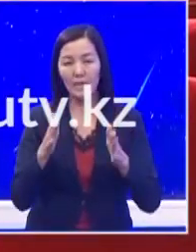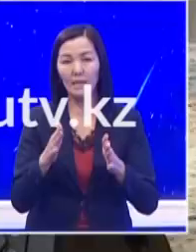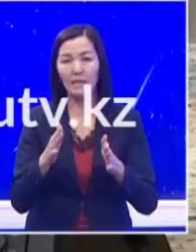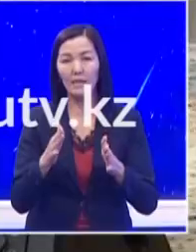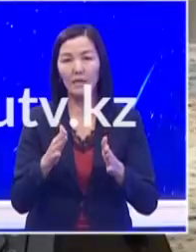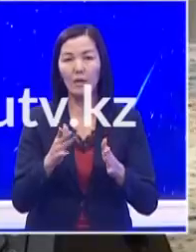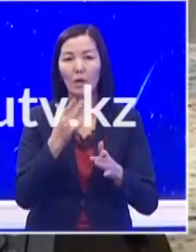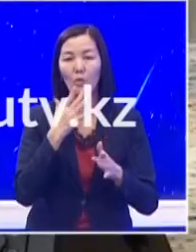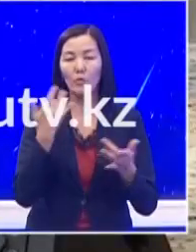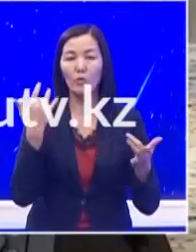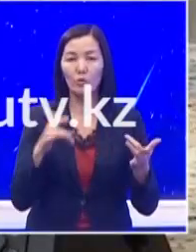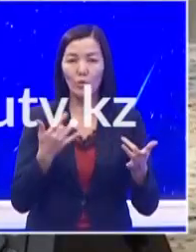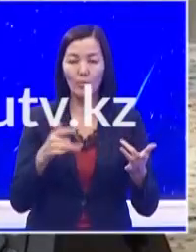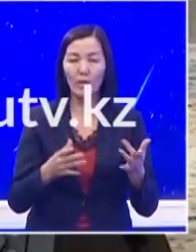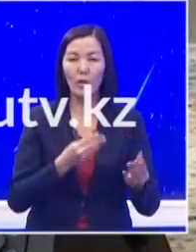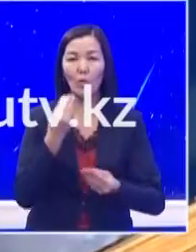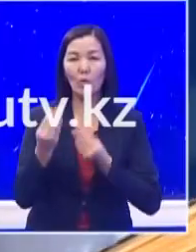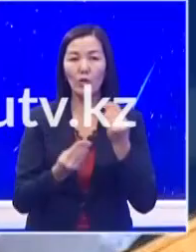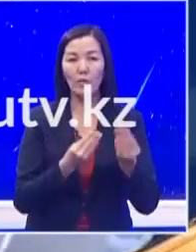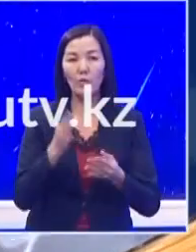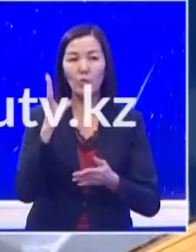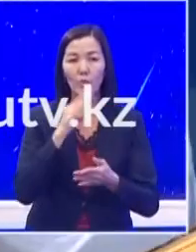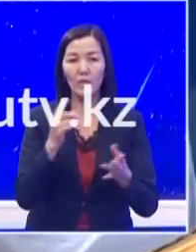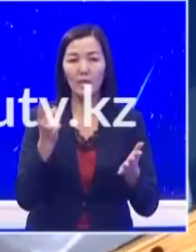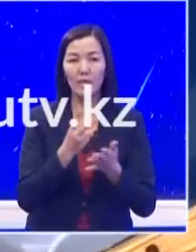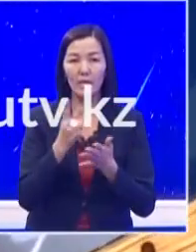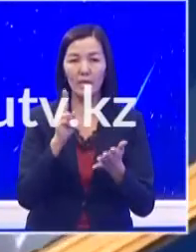қатар ұлттық аспапта ойнай білуі де сараланды.